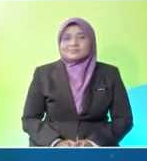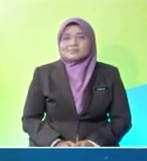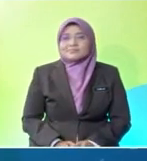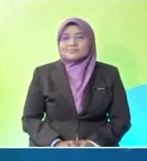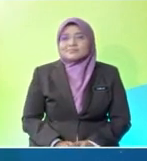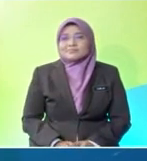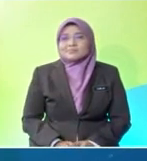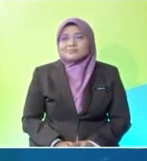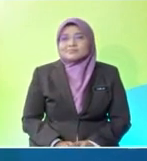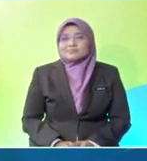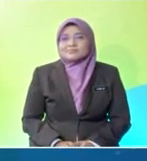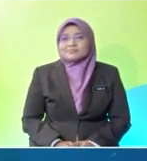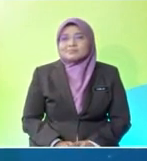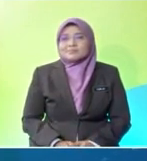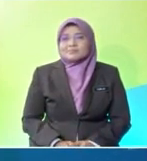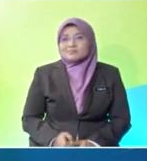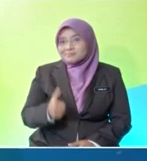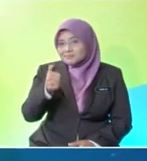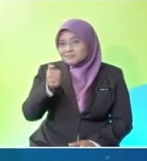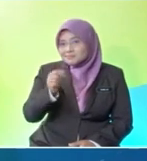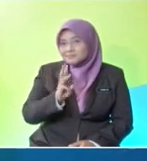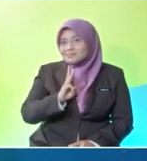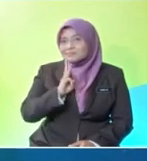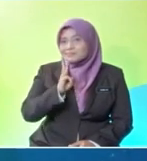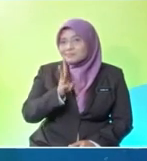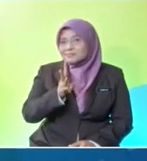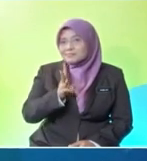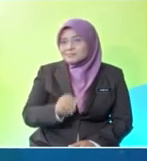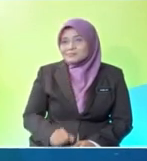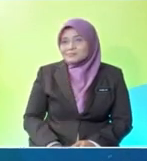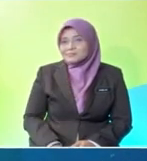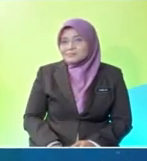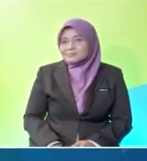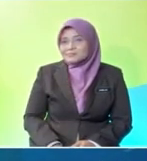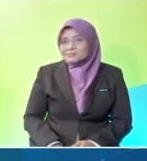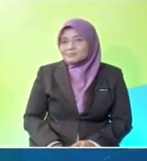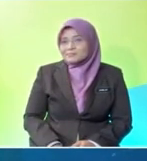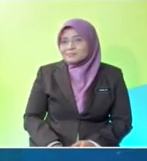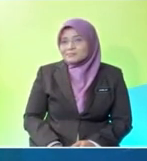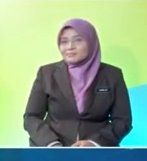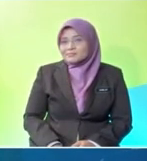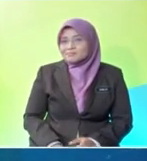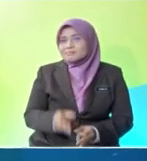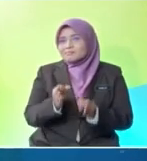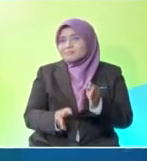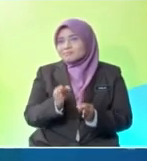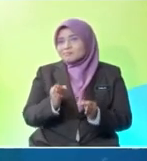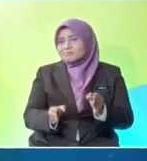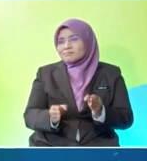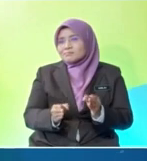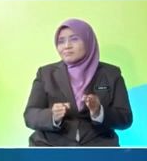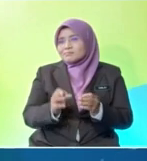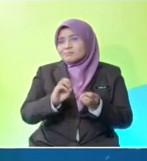kita akan sembuh lagi 681 ampaian akan tumbuh ke jika numbuh itu kurang dari